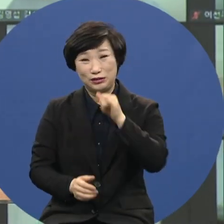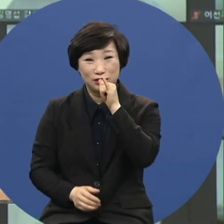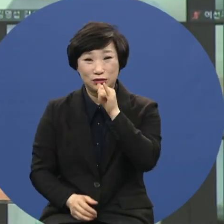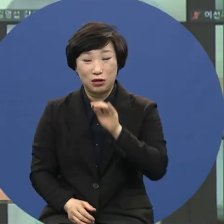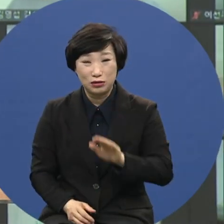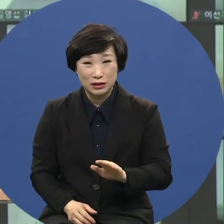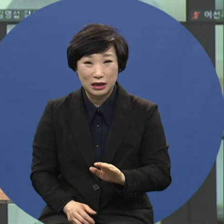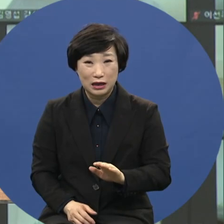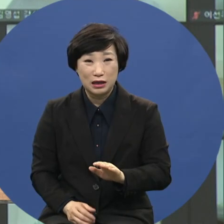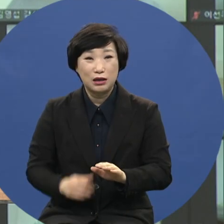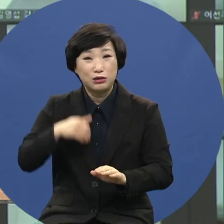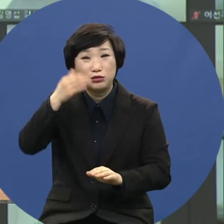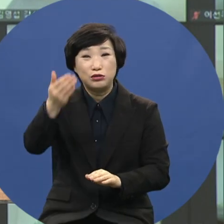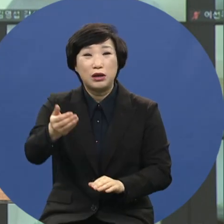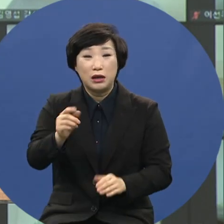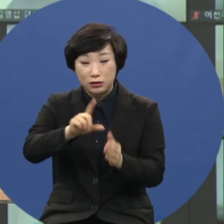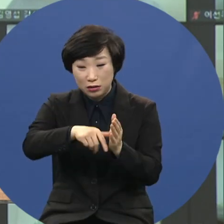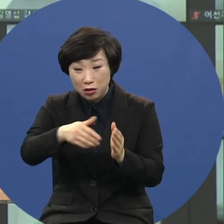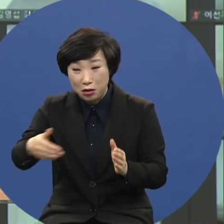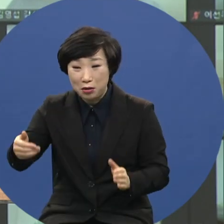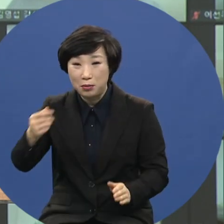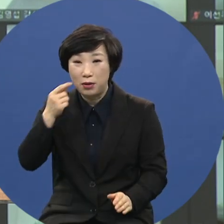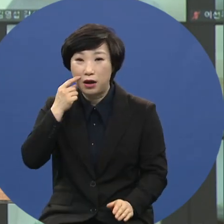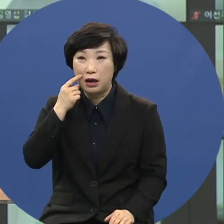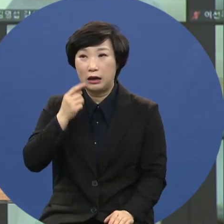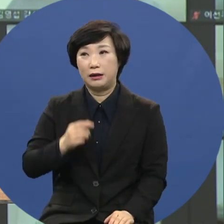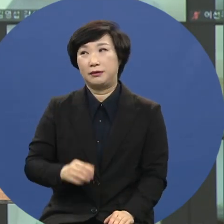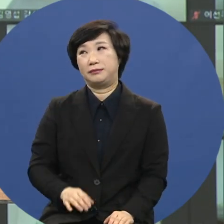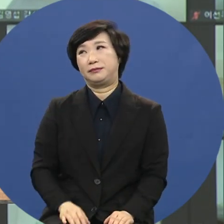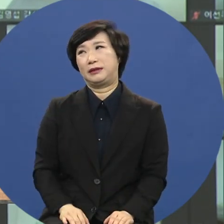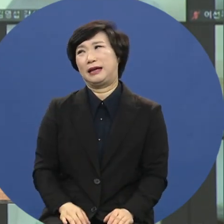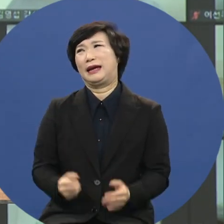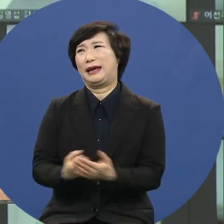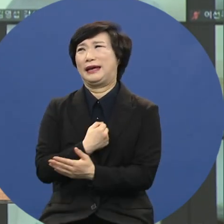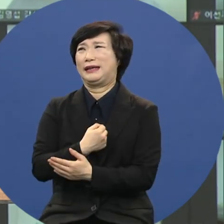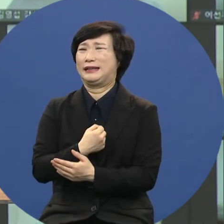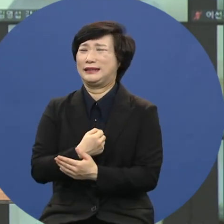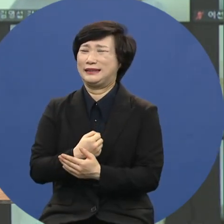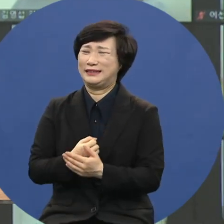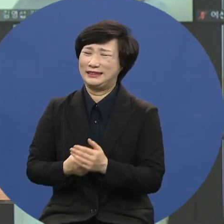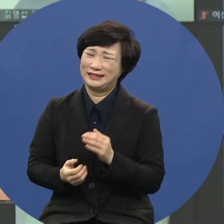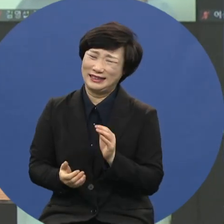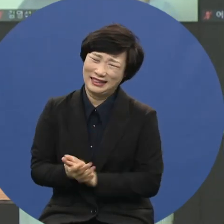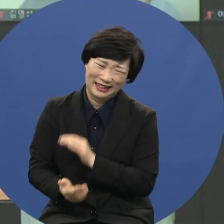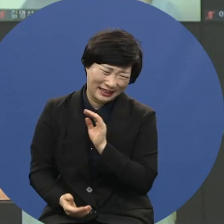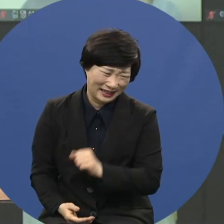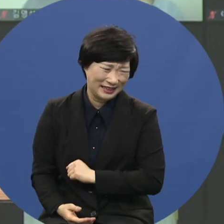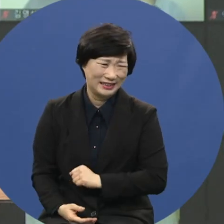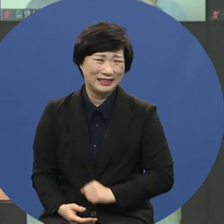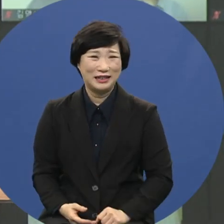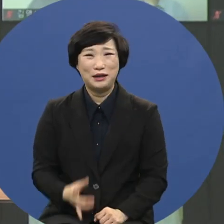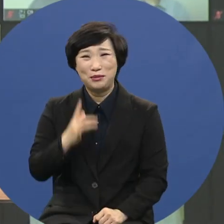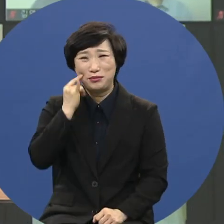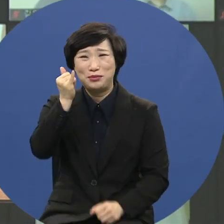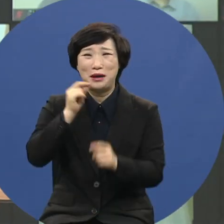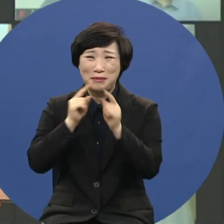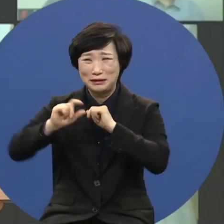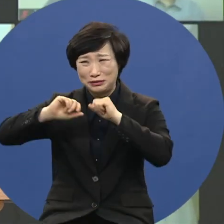그리고 나중에 가서 참 그럴 줄 알았으면 내가 부모